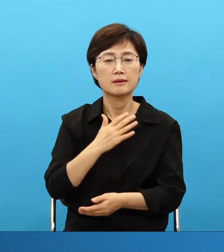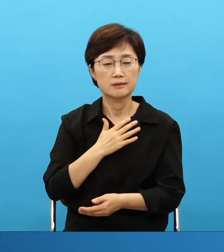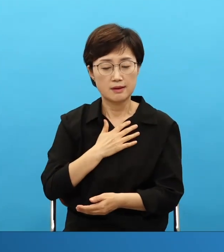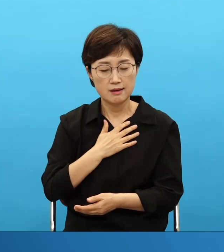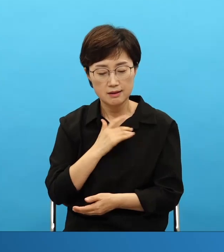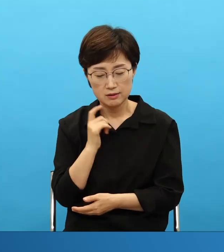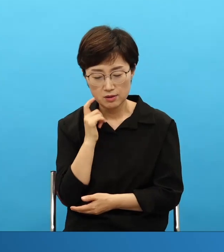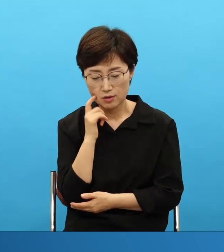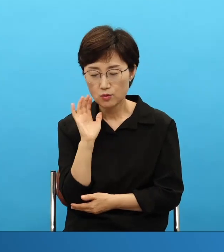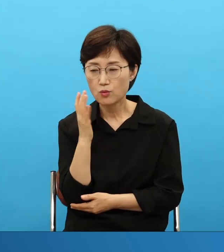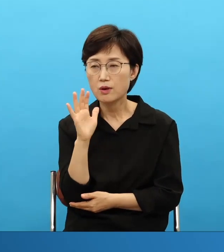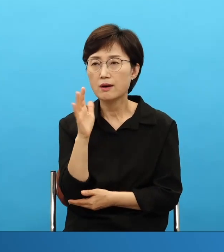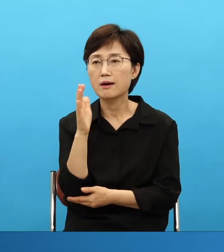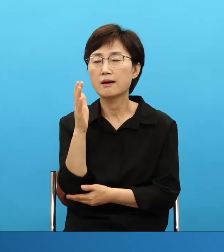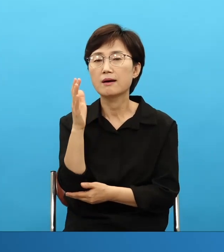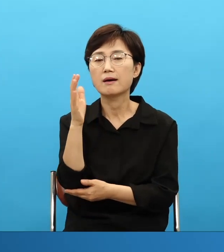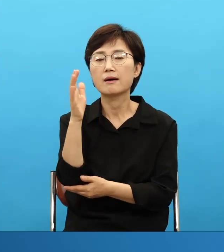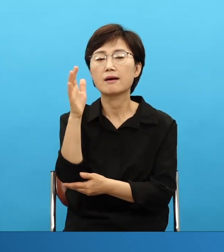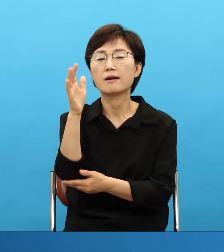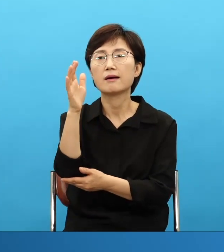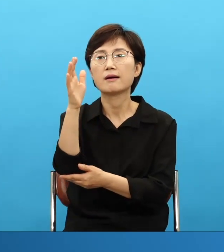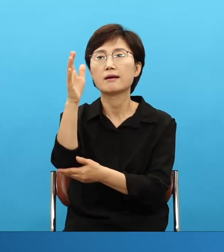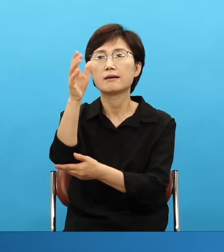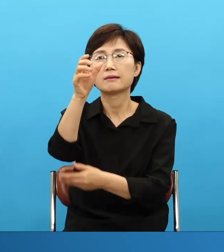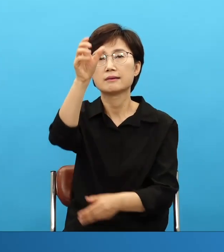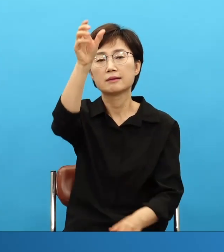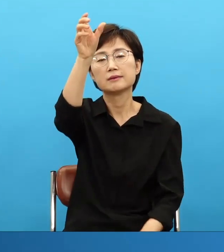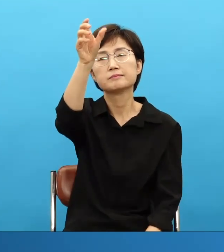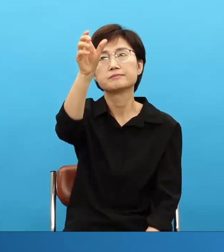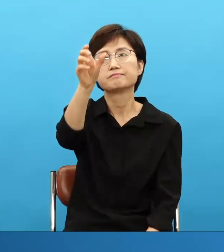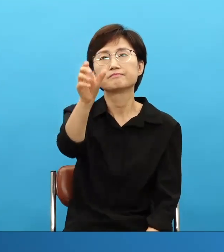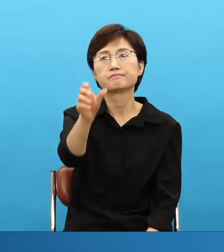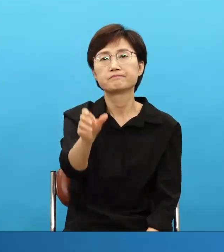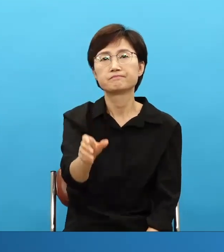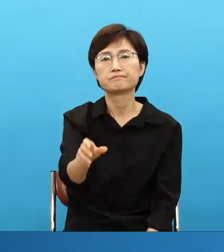나의 영광 신